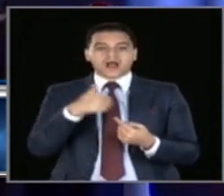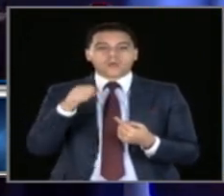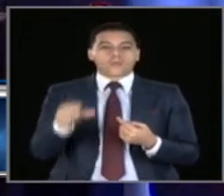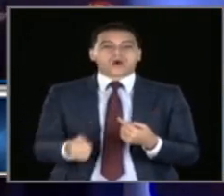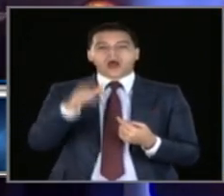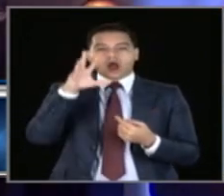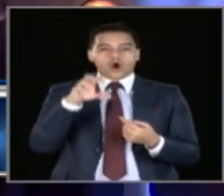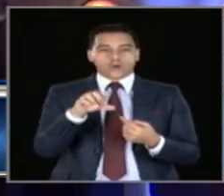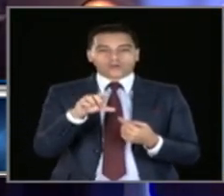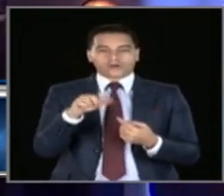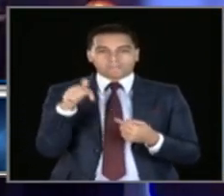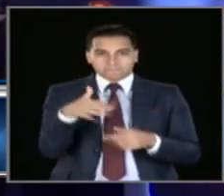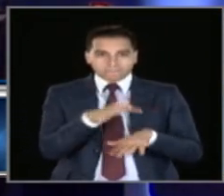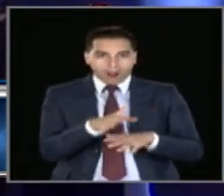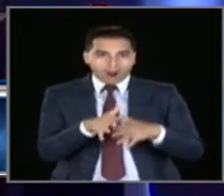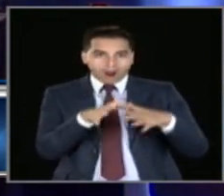جزيرة واهو